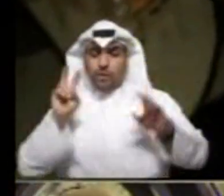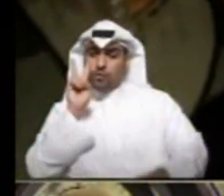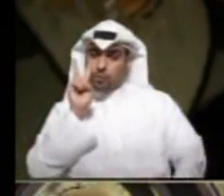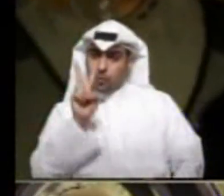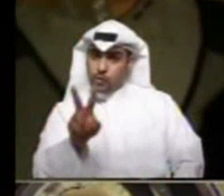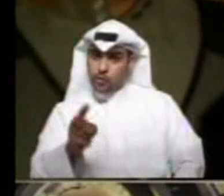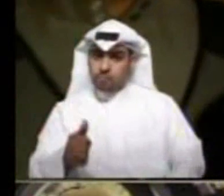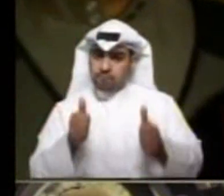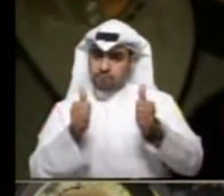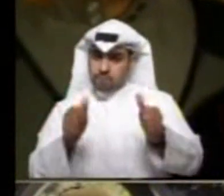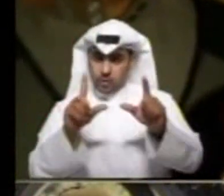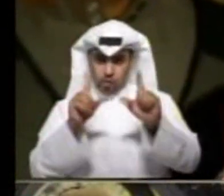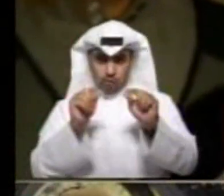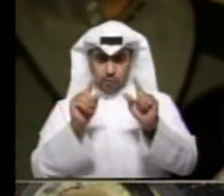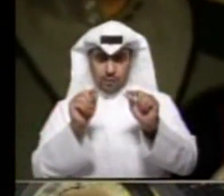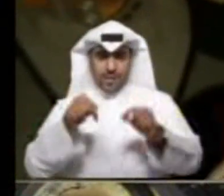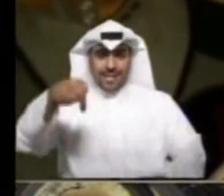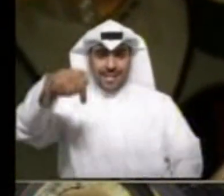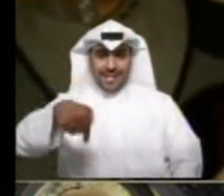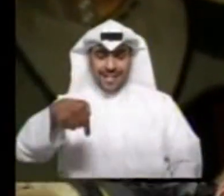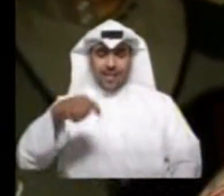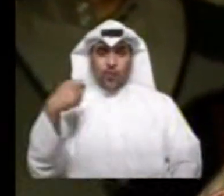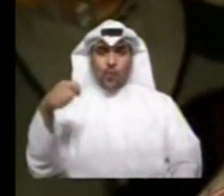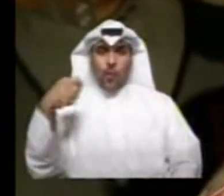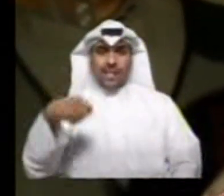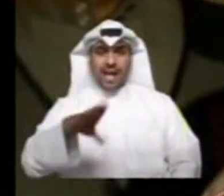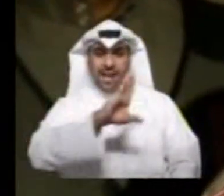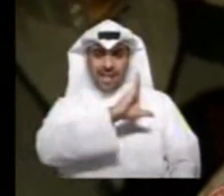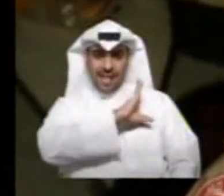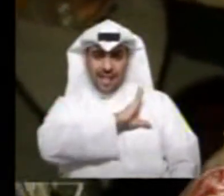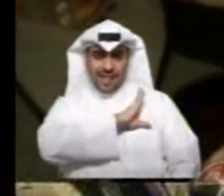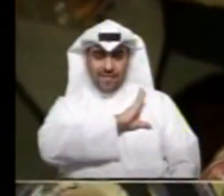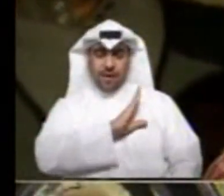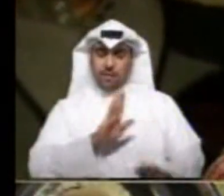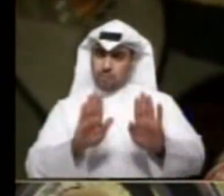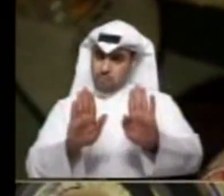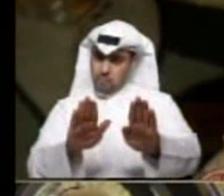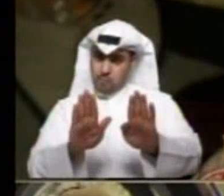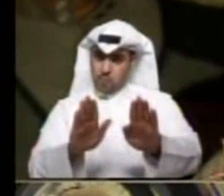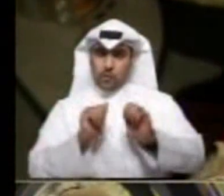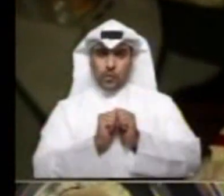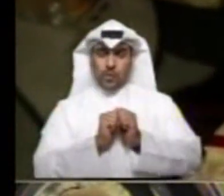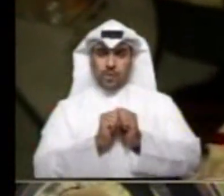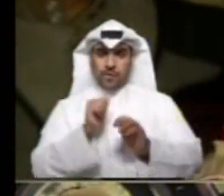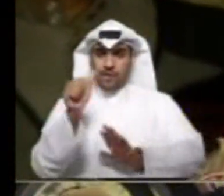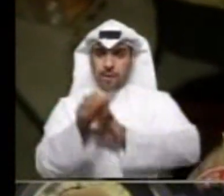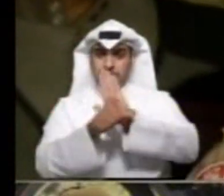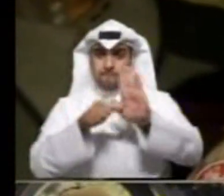هي تمثل وزارة الدفاع، وما زلنا من بداية وضع الحالة احنا مستمرين في